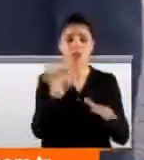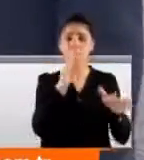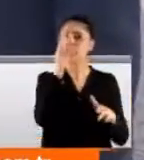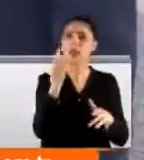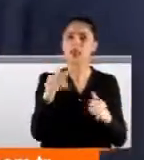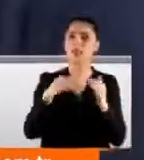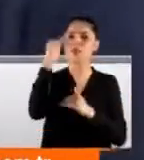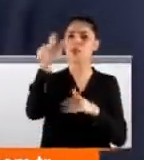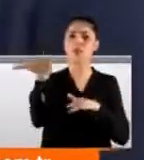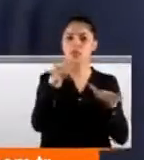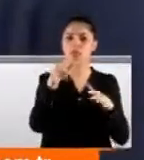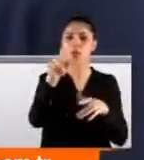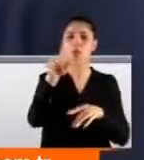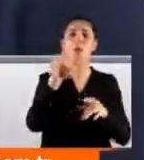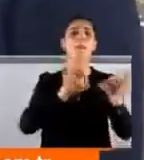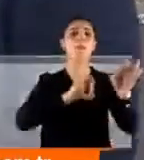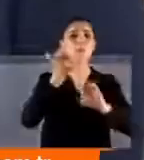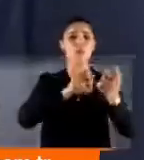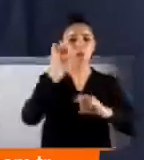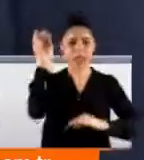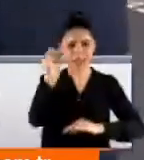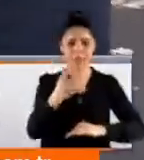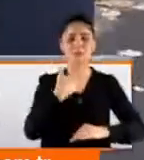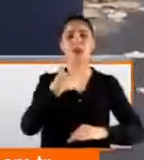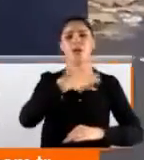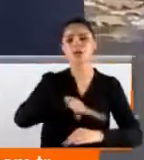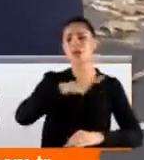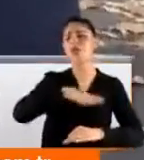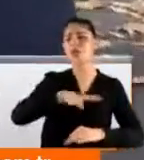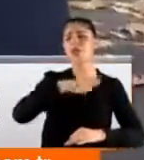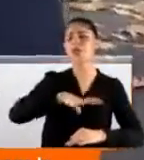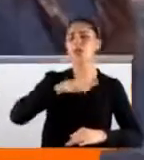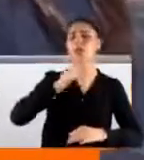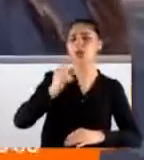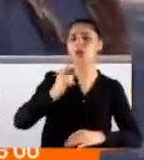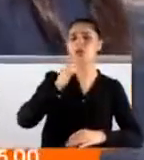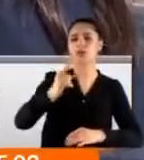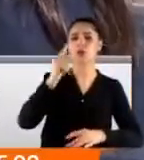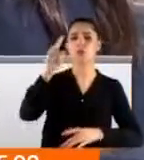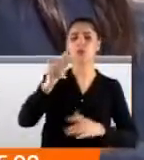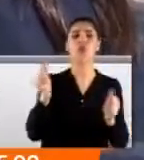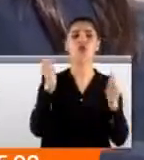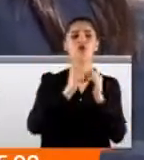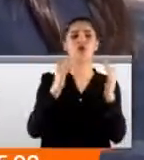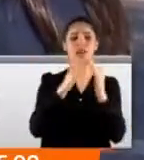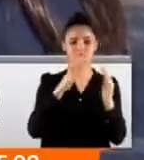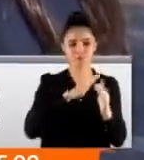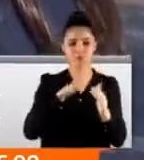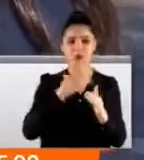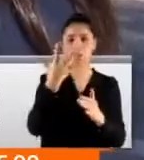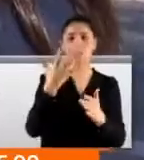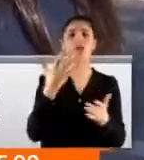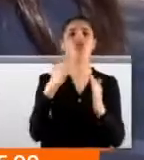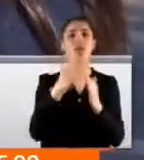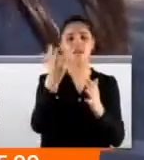bir depreme dayanır mı? Bir müteahhit ortaya çıktığında ben şunu isterim, ben bunu isterim. İstekte sınır yok. Dubleksi olan kalkıp da ben 5 daire